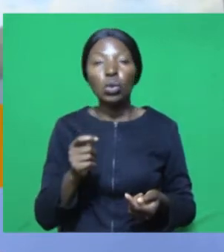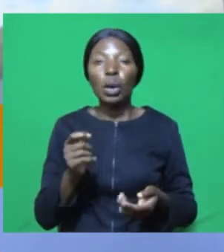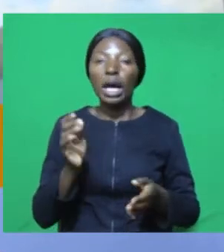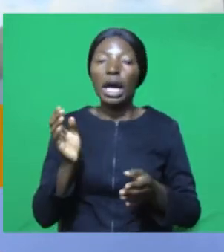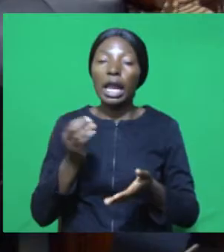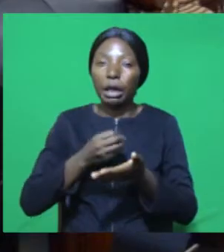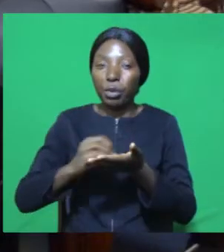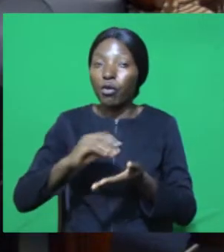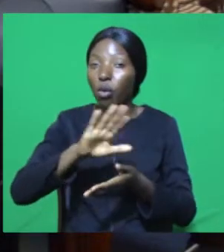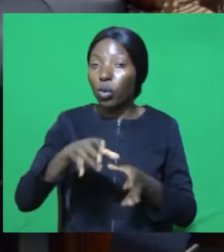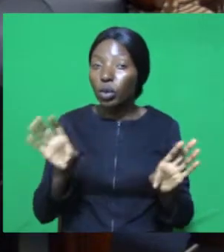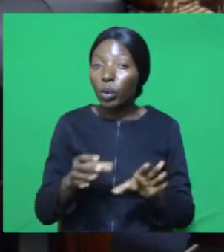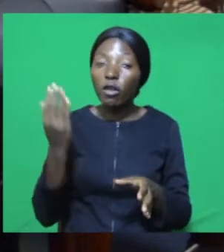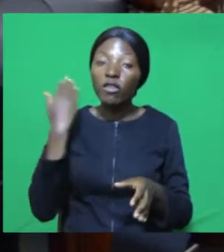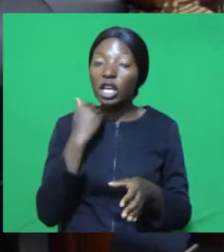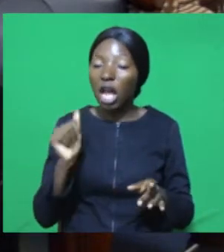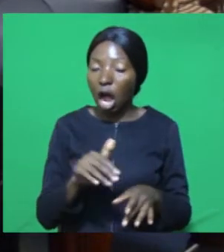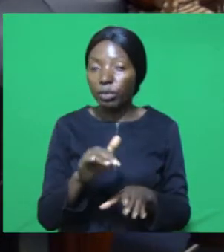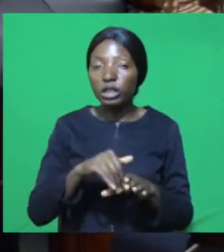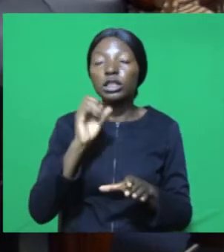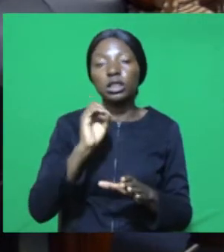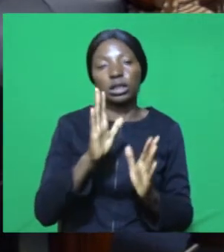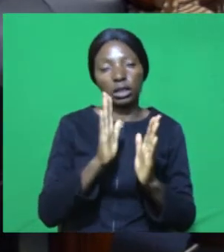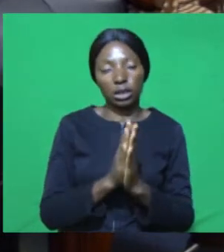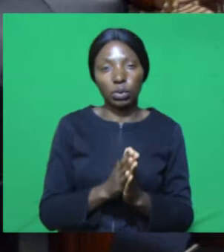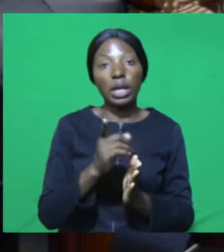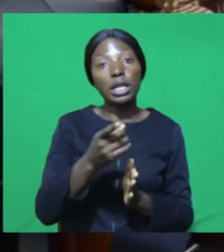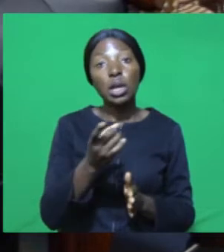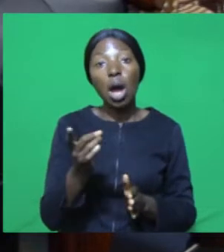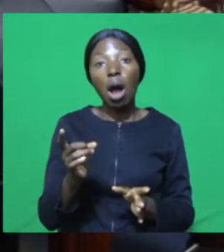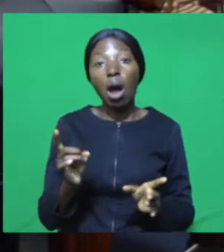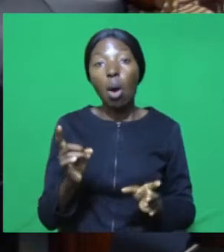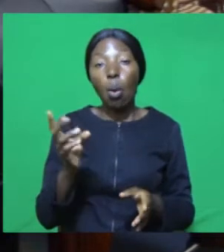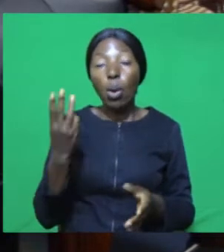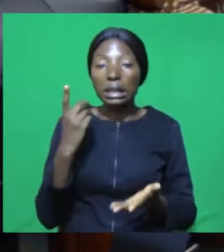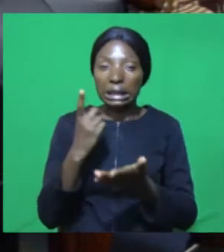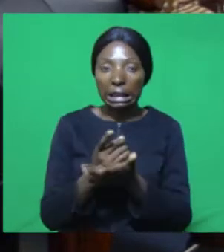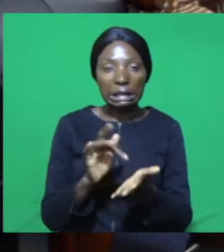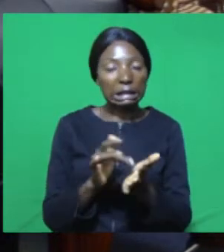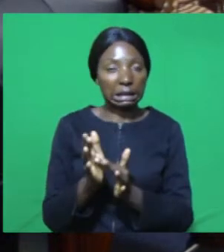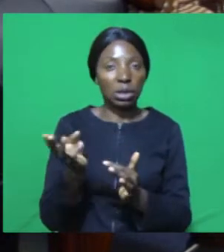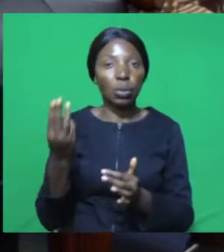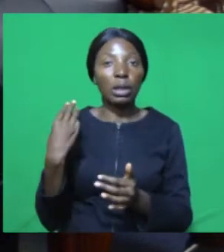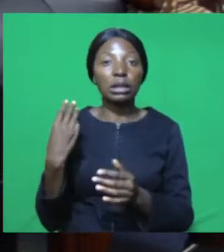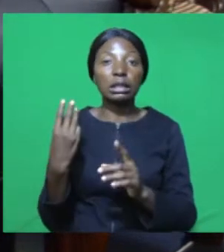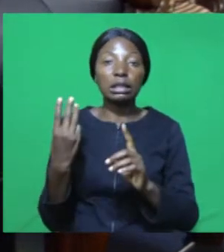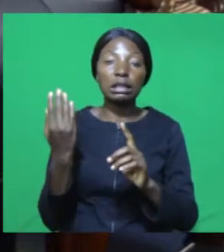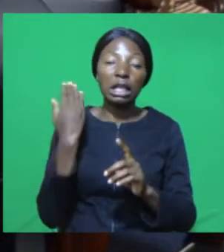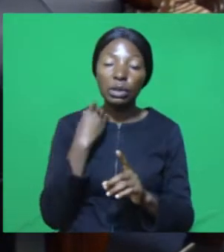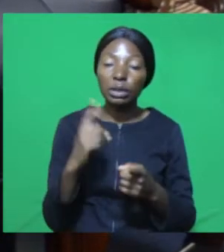zviya. Handitozviona. Saka izvi zvakaitika Jesu akafa. Afa